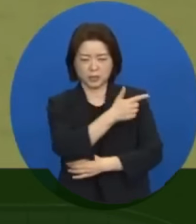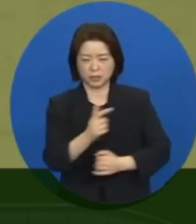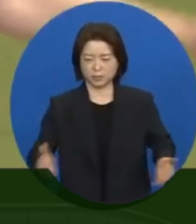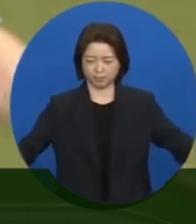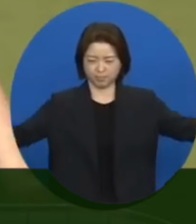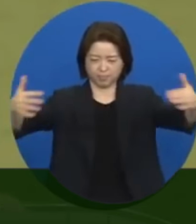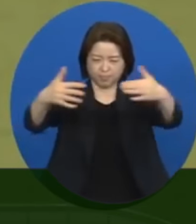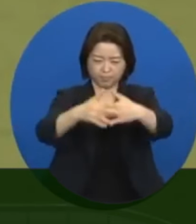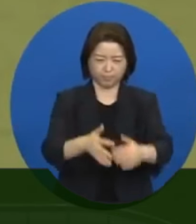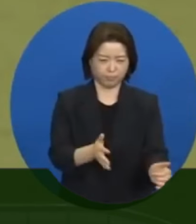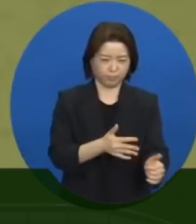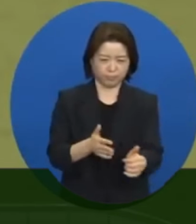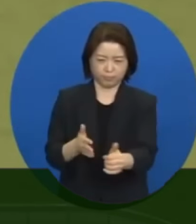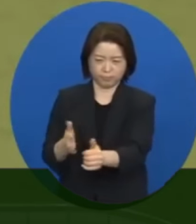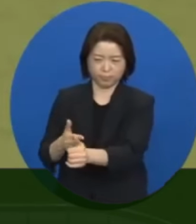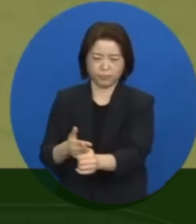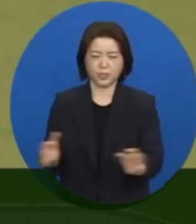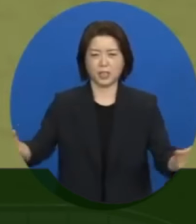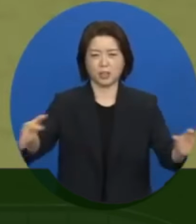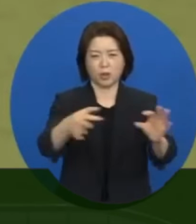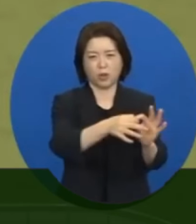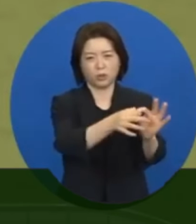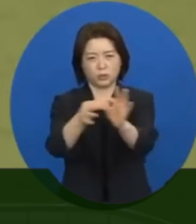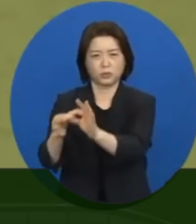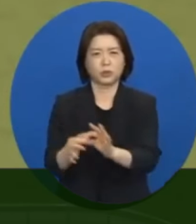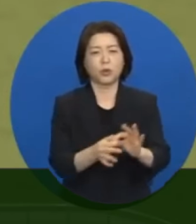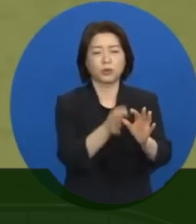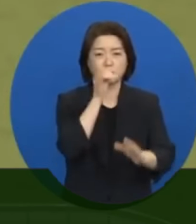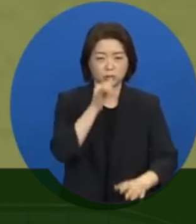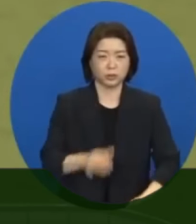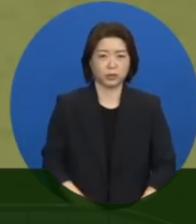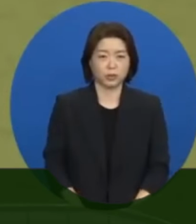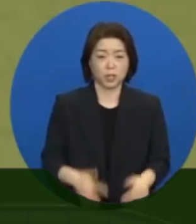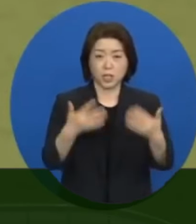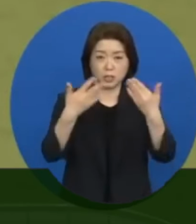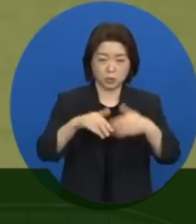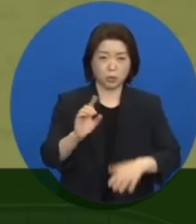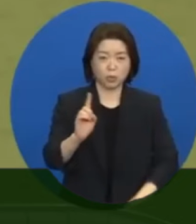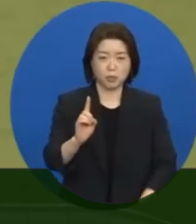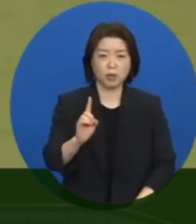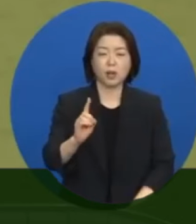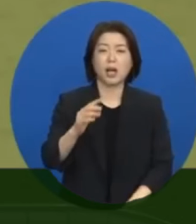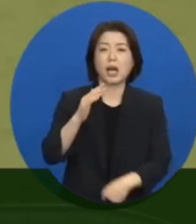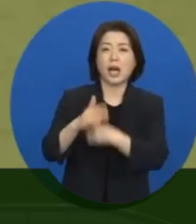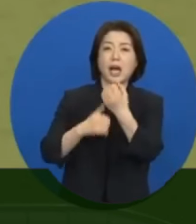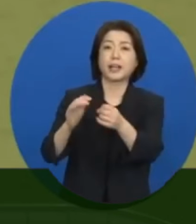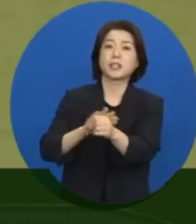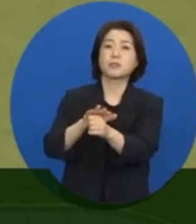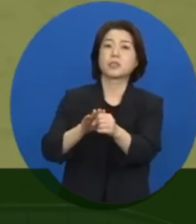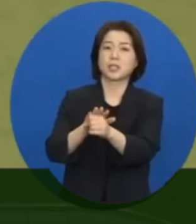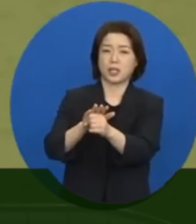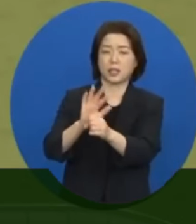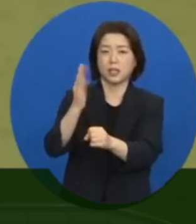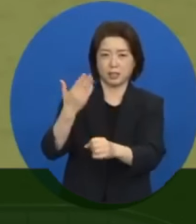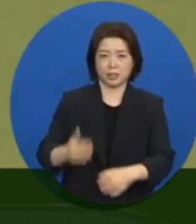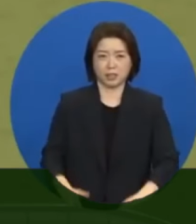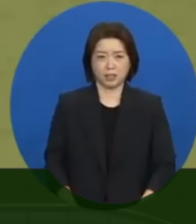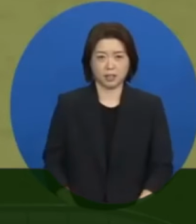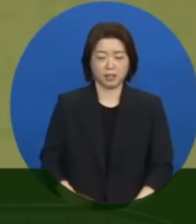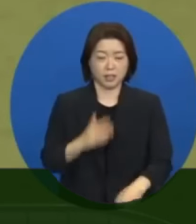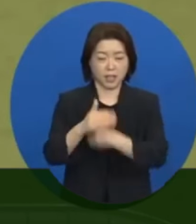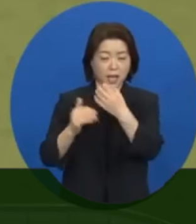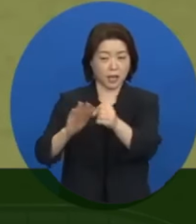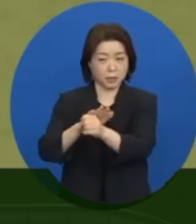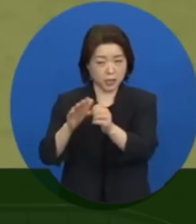하나로 다 연결되 있다는 겁니다 그러니까 조건은 뭐예요 하나님을 사랑하는 자 여러분 하나님을 전심으로 사랑하는 여러분